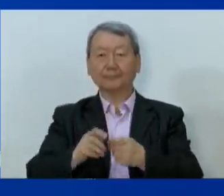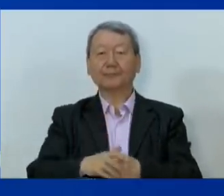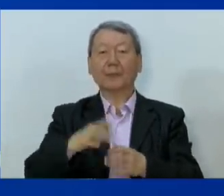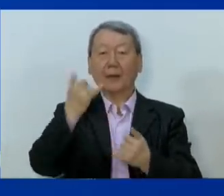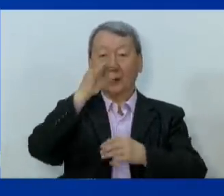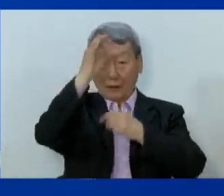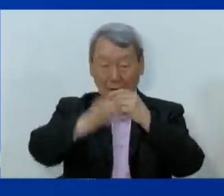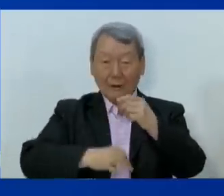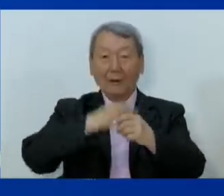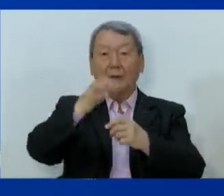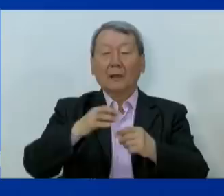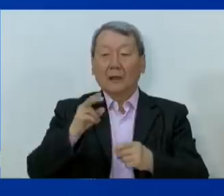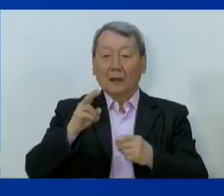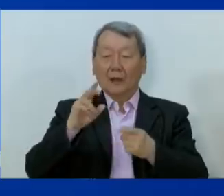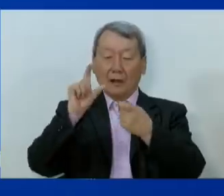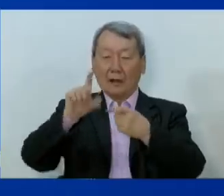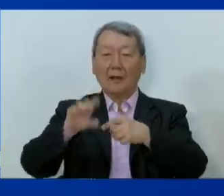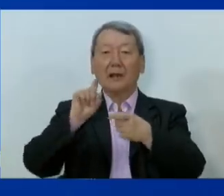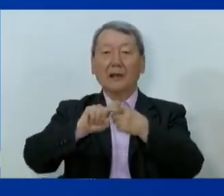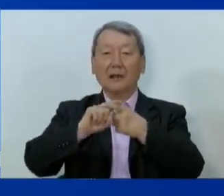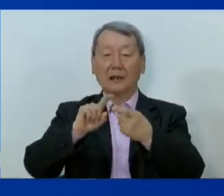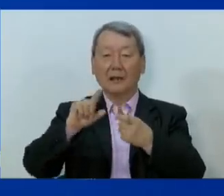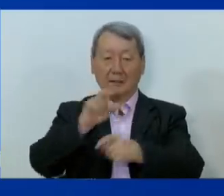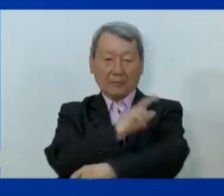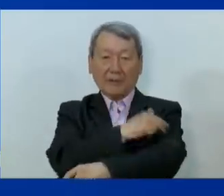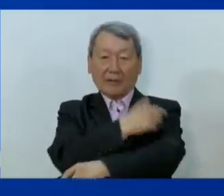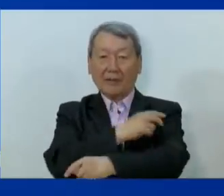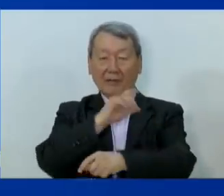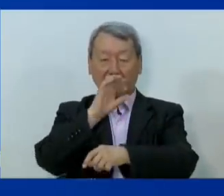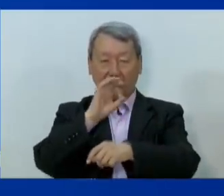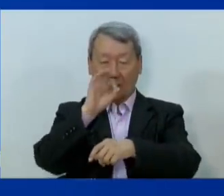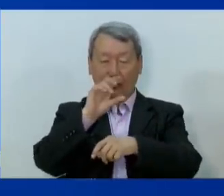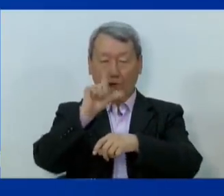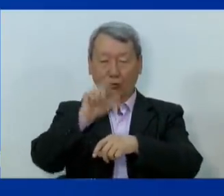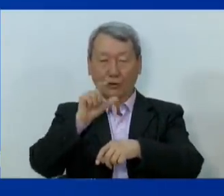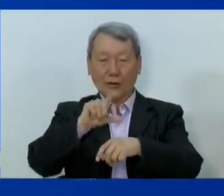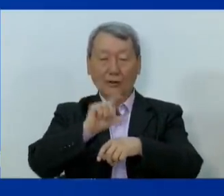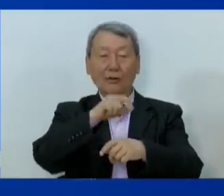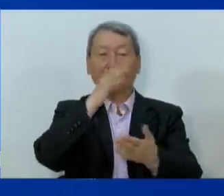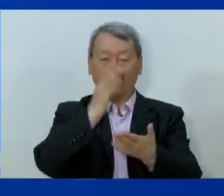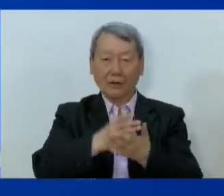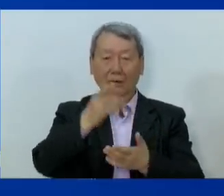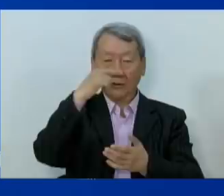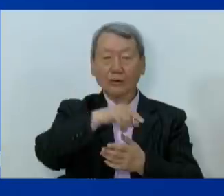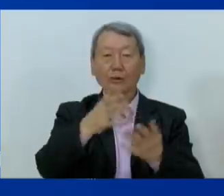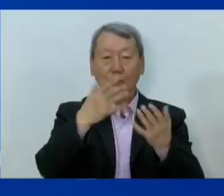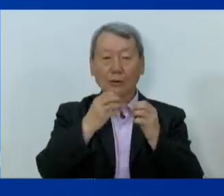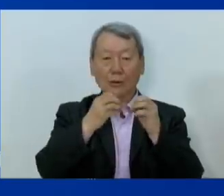коронавирус жұқтыр олған медицина мекамелердіңді ғызматкерлер бар, аларын саны 18 түзді.